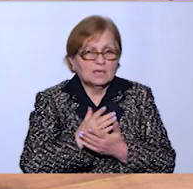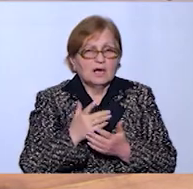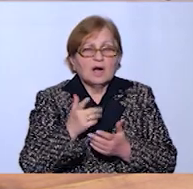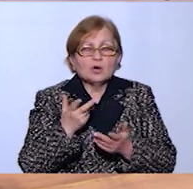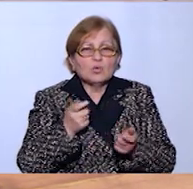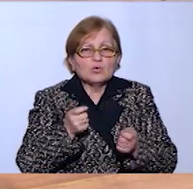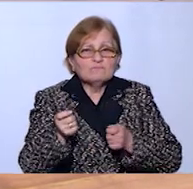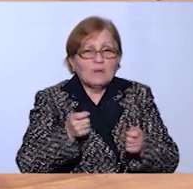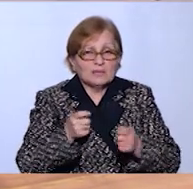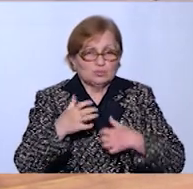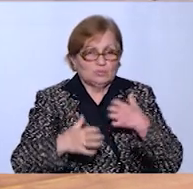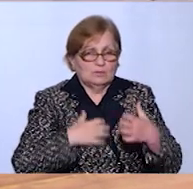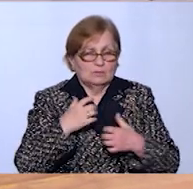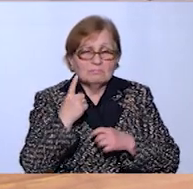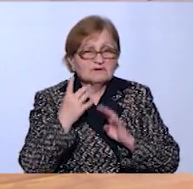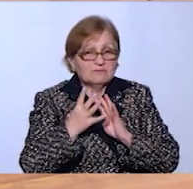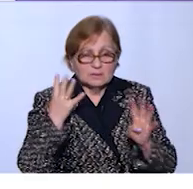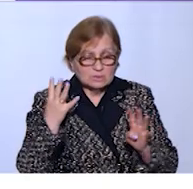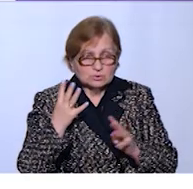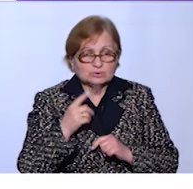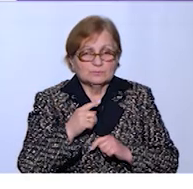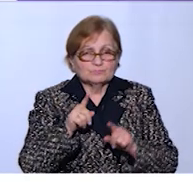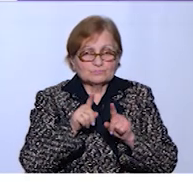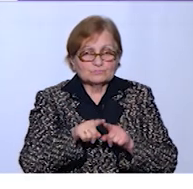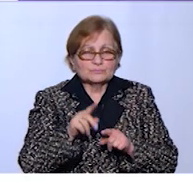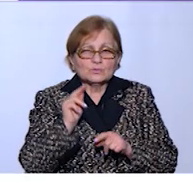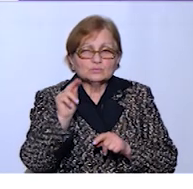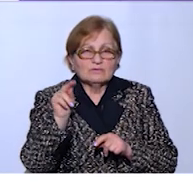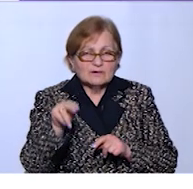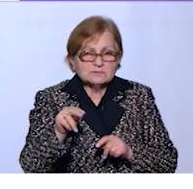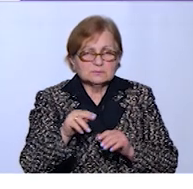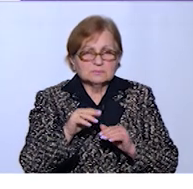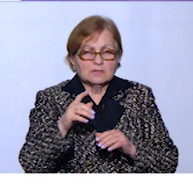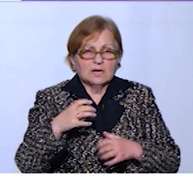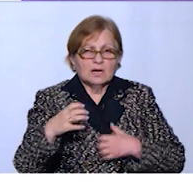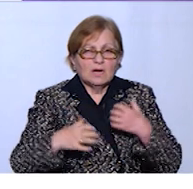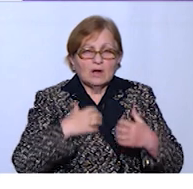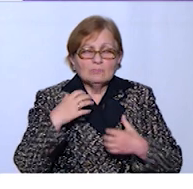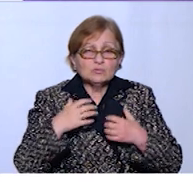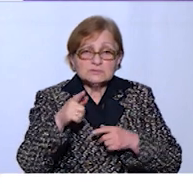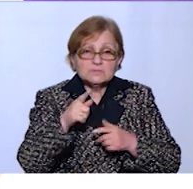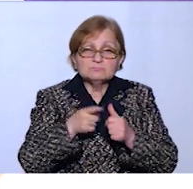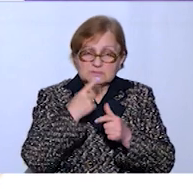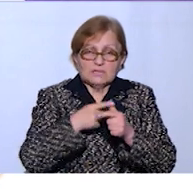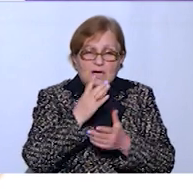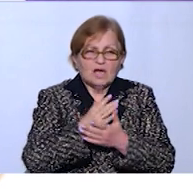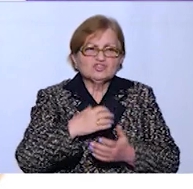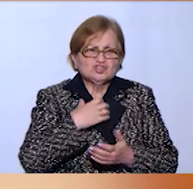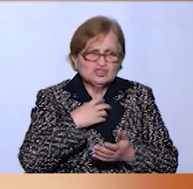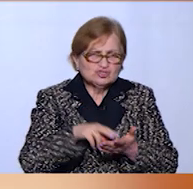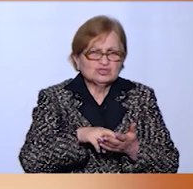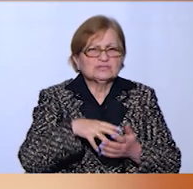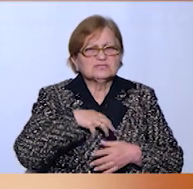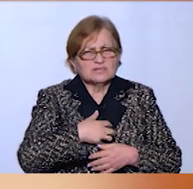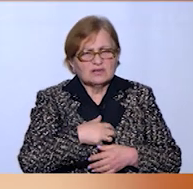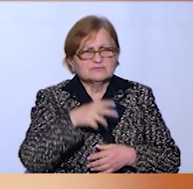დავდოთ ბავშვის თვალწინ რამდენიმე ემოციის გამომსახველი გამოსახულება და ბავშვებს თხოვოთ რომ